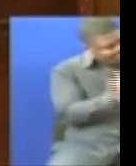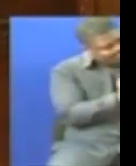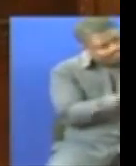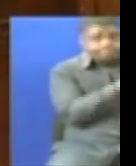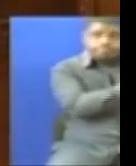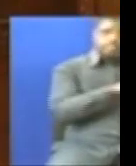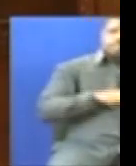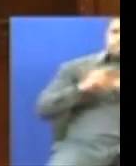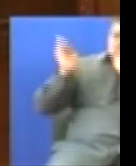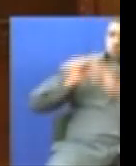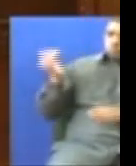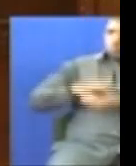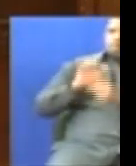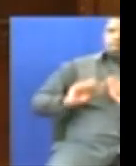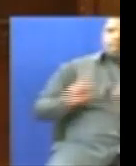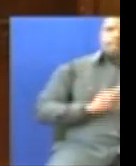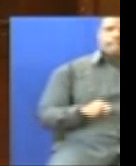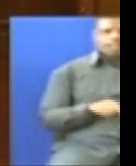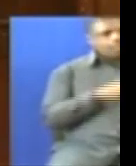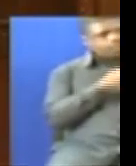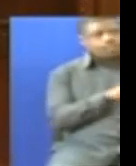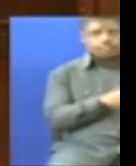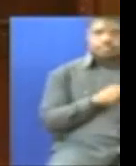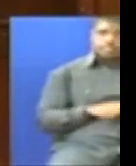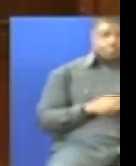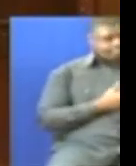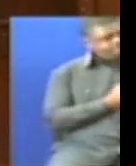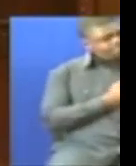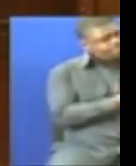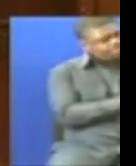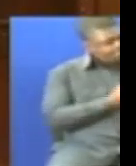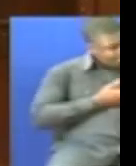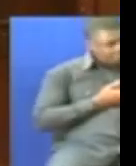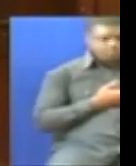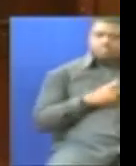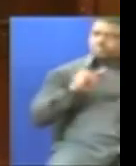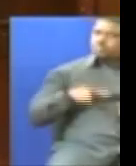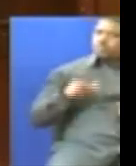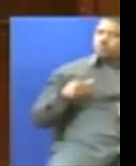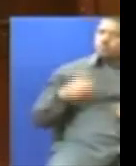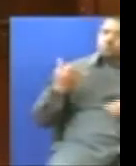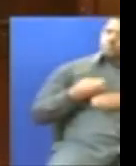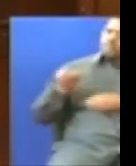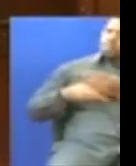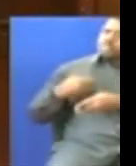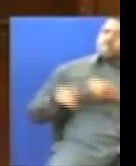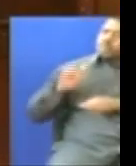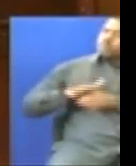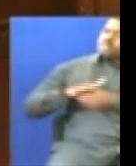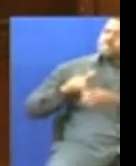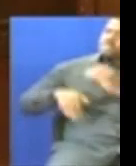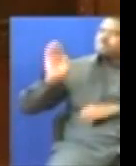na miundombinu mbalimbali katika eneo lile, ili iweze kuvutia mizigo mingi zaidi, na ikiwezekana hata mizigo ambayo inakwenda nchi jirani ya